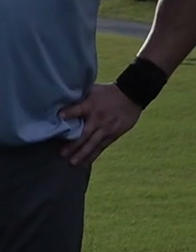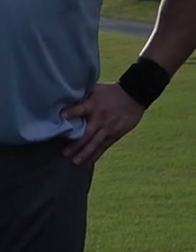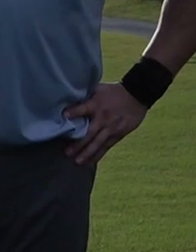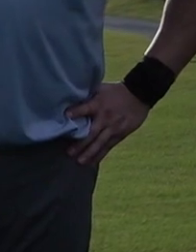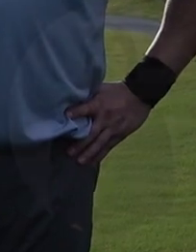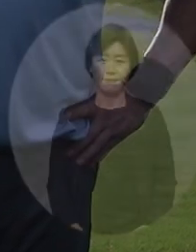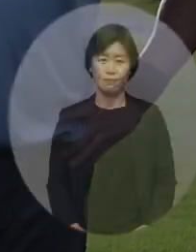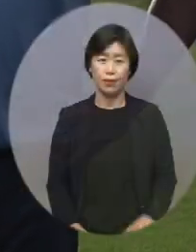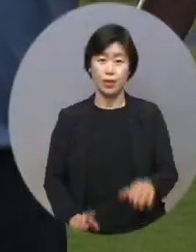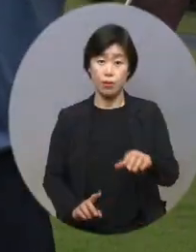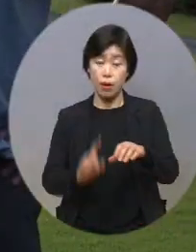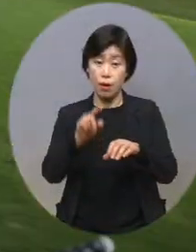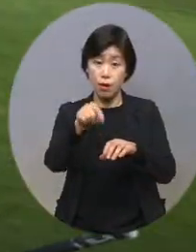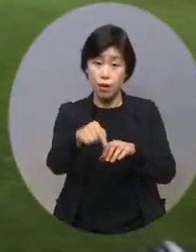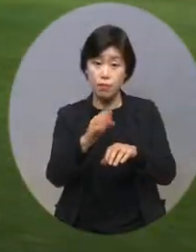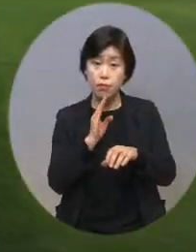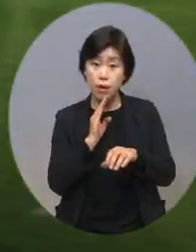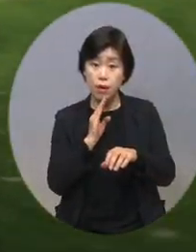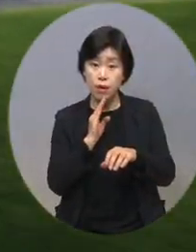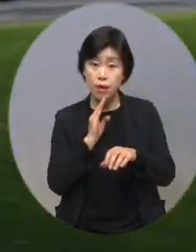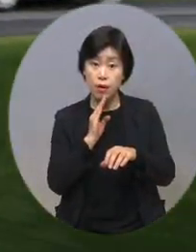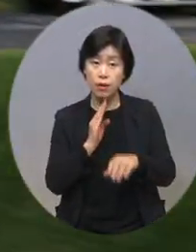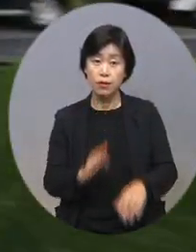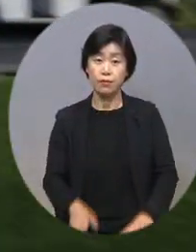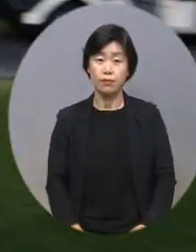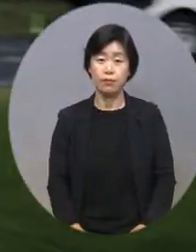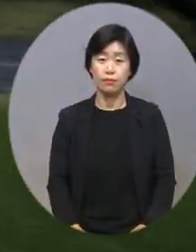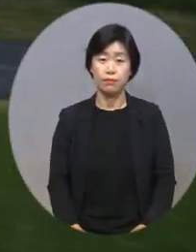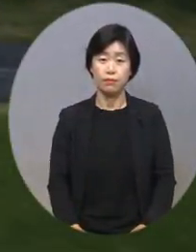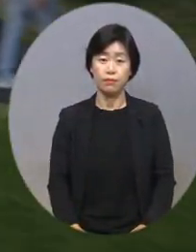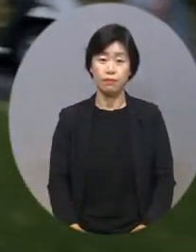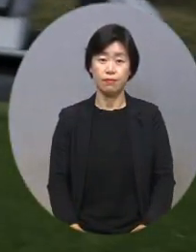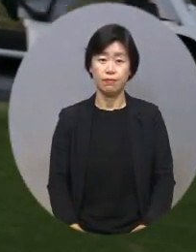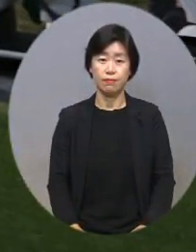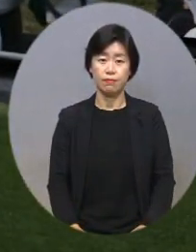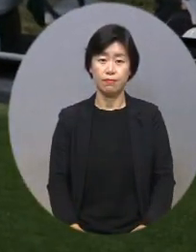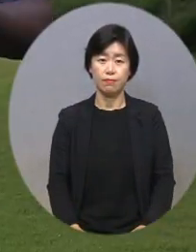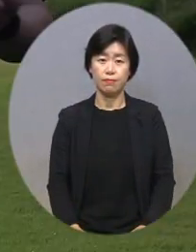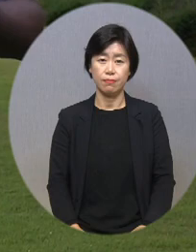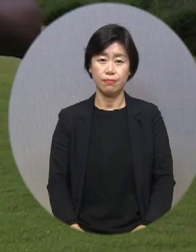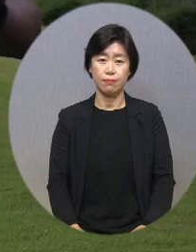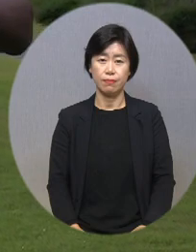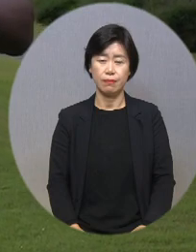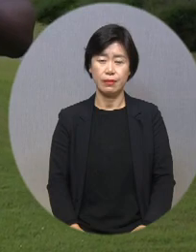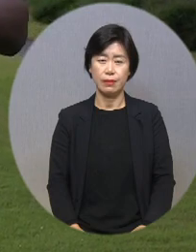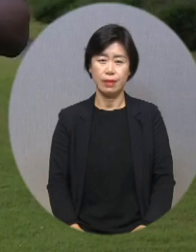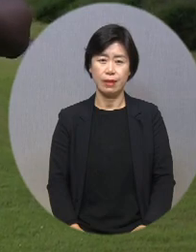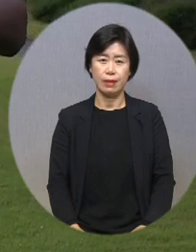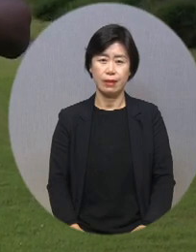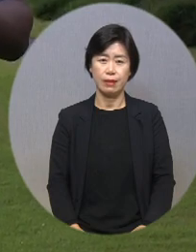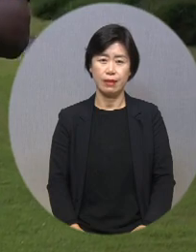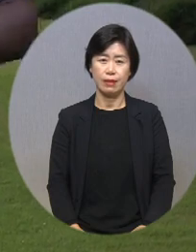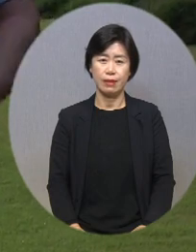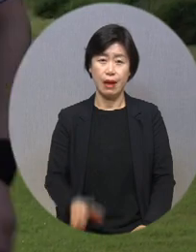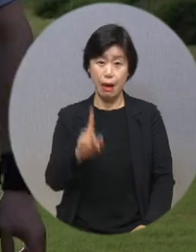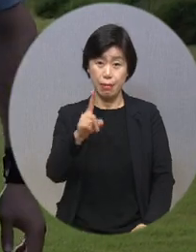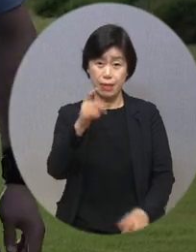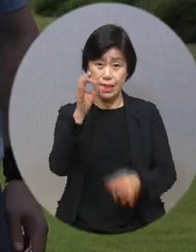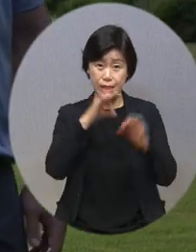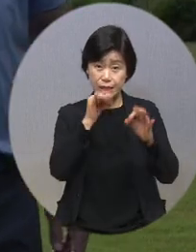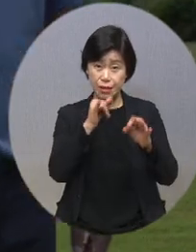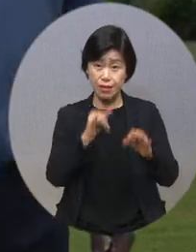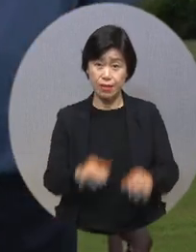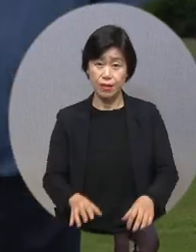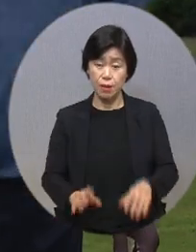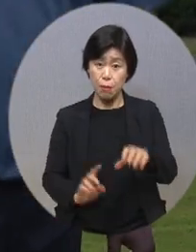넘어갔어. 벙커 넘어갔어? 넘어갔어. 넘어간 거 같은데? 아, 아깝다. 벙커 빠졌어야 되는데. 아. 한 바퀴 벙커 들어왔어요? 또 우리 회장님 아니야, 또. 아니야,